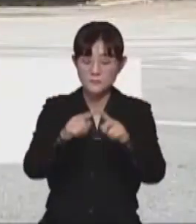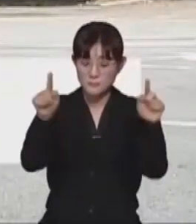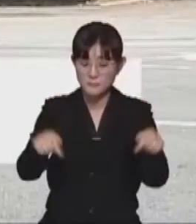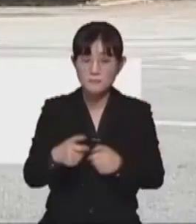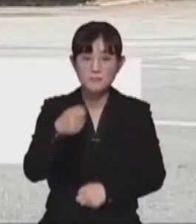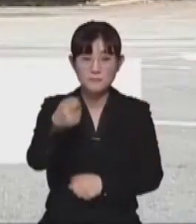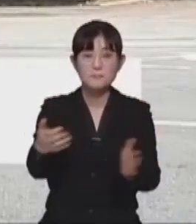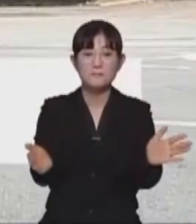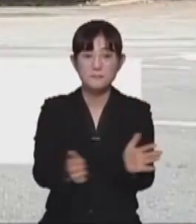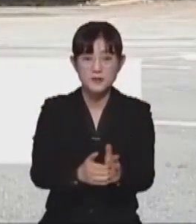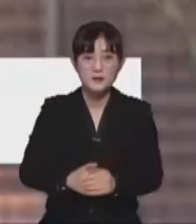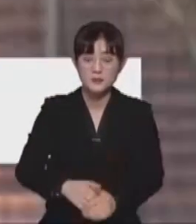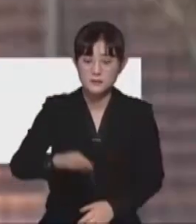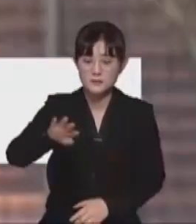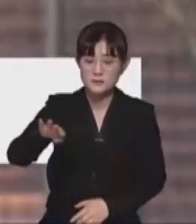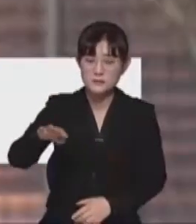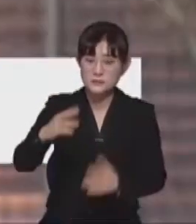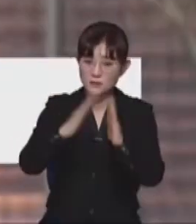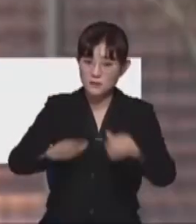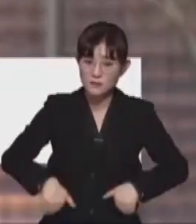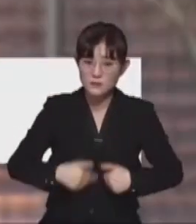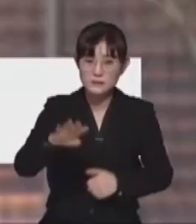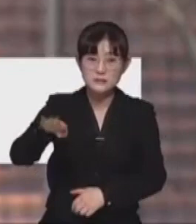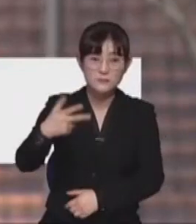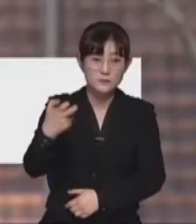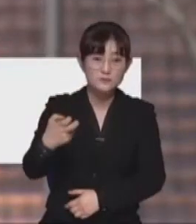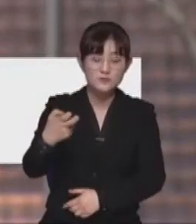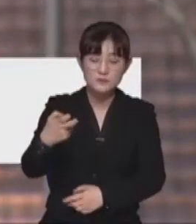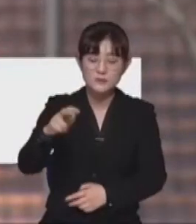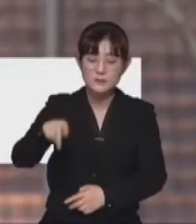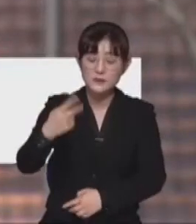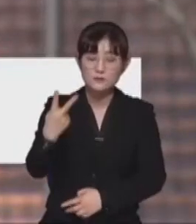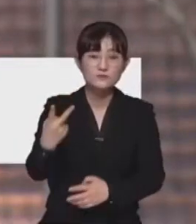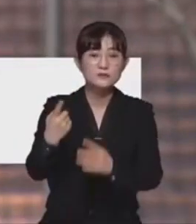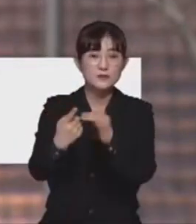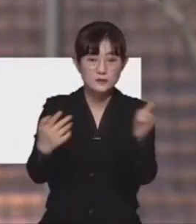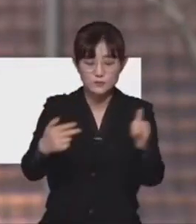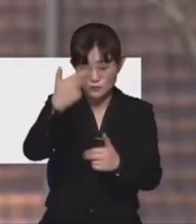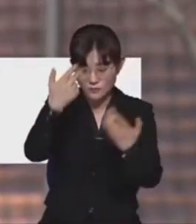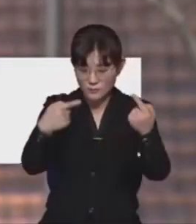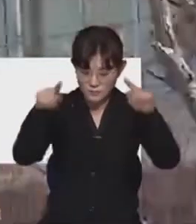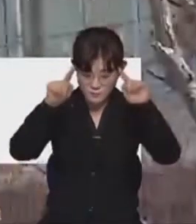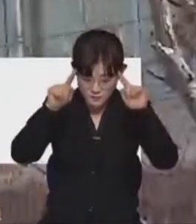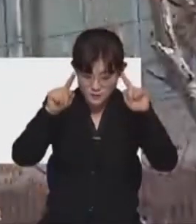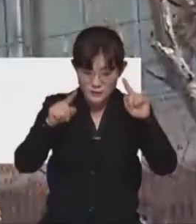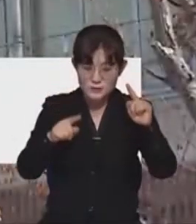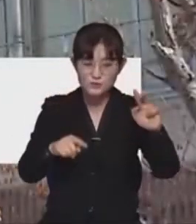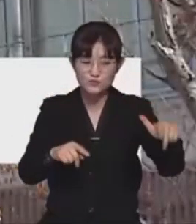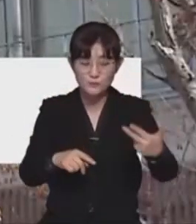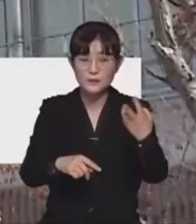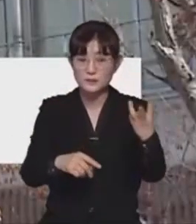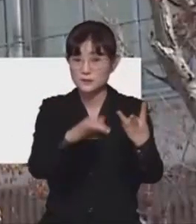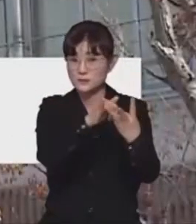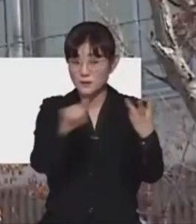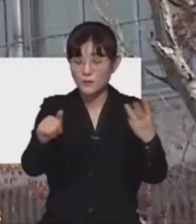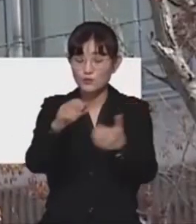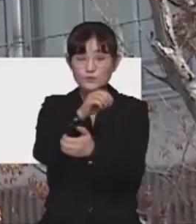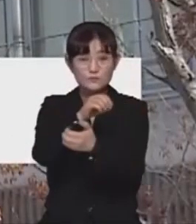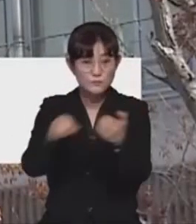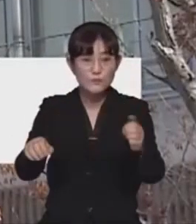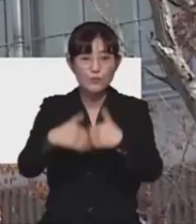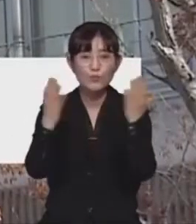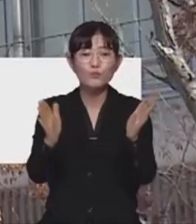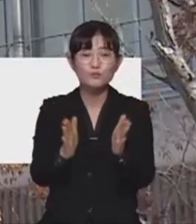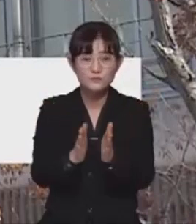의대 재학생 731명 중 282명이, 조선대는 613명 중 90% 이상이 학생 대표를